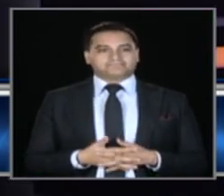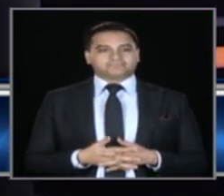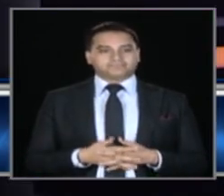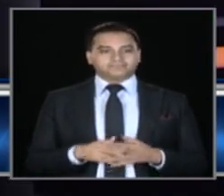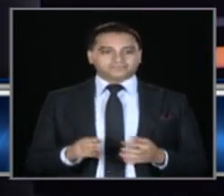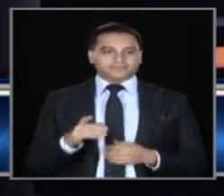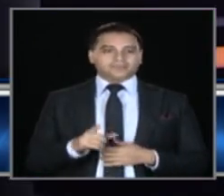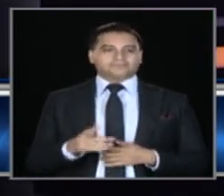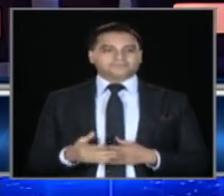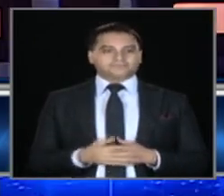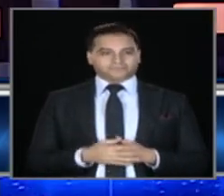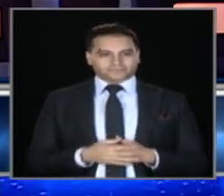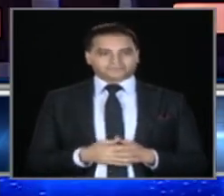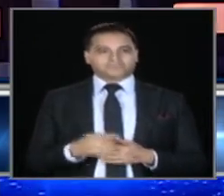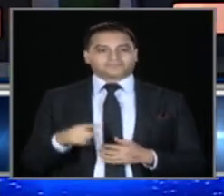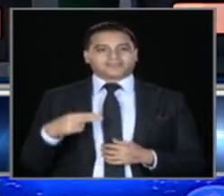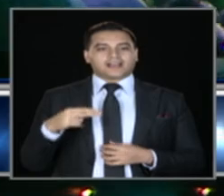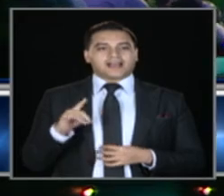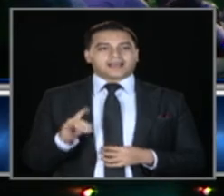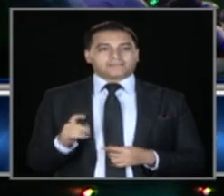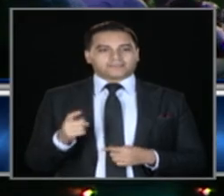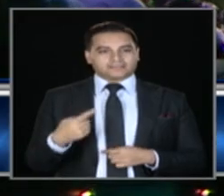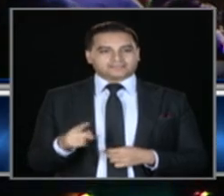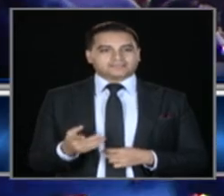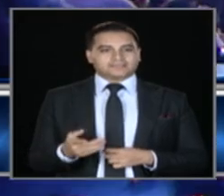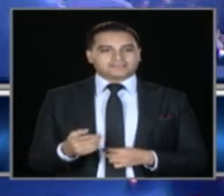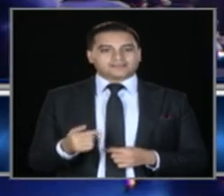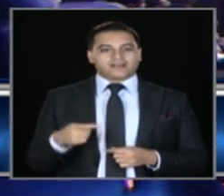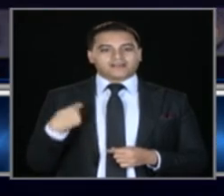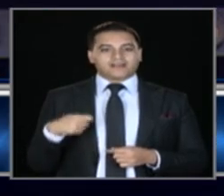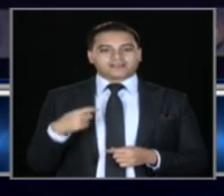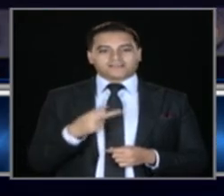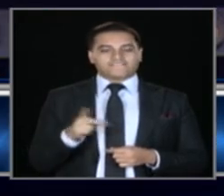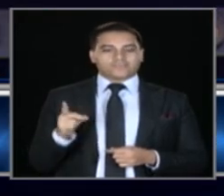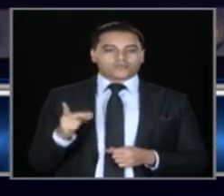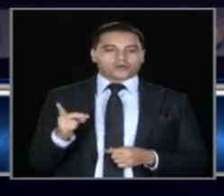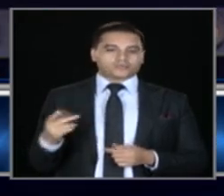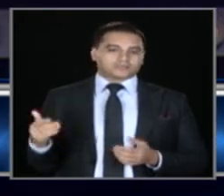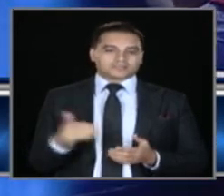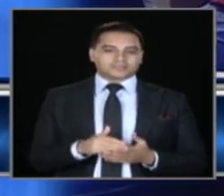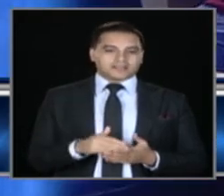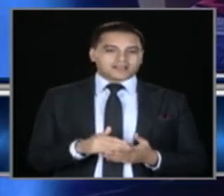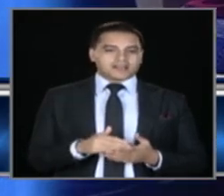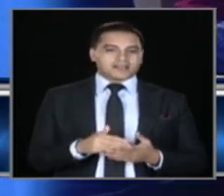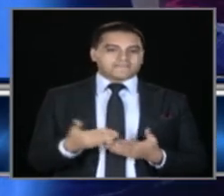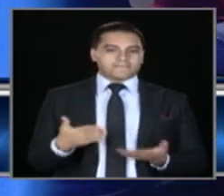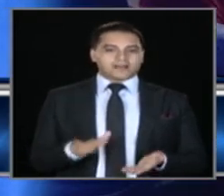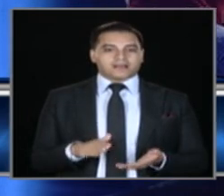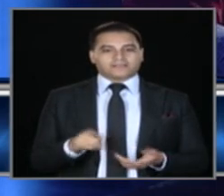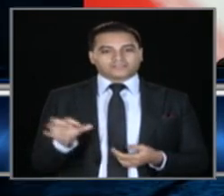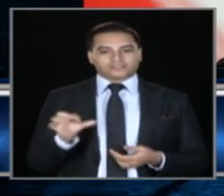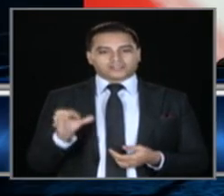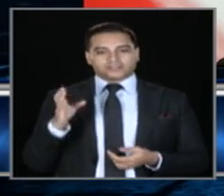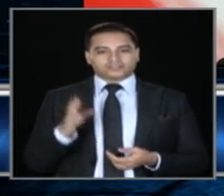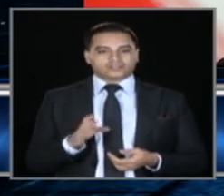إجابة صحيحة، برافو عليك يا عبير. الرئيس من 2021 حتى وفاته في